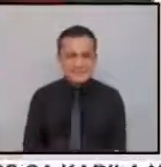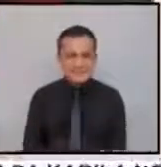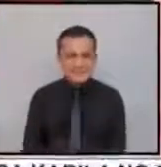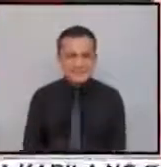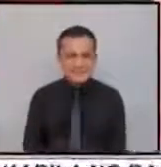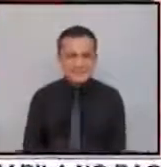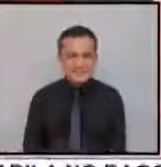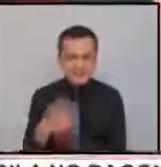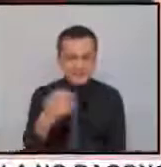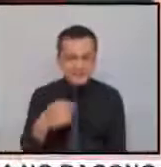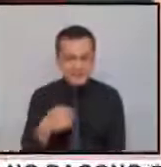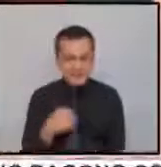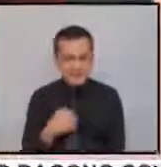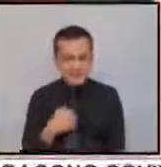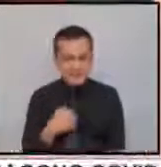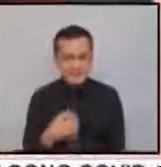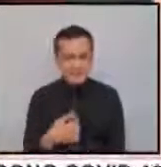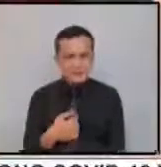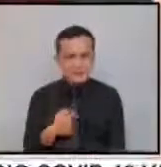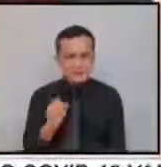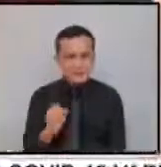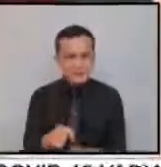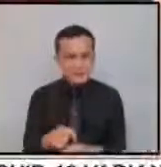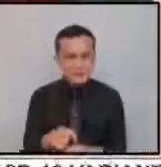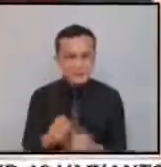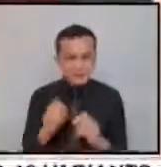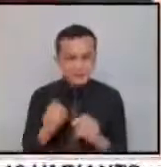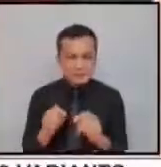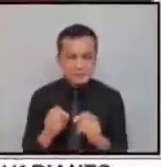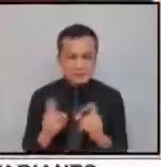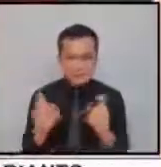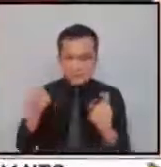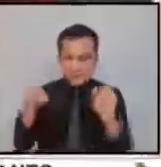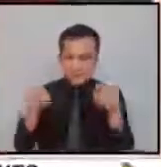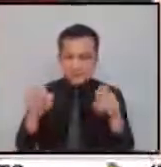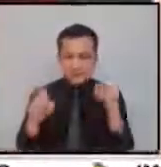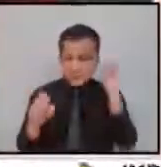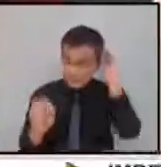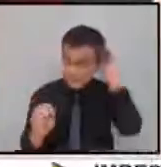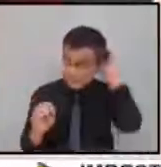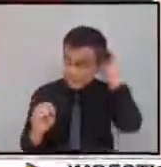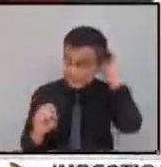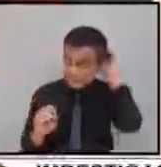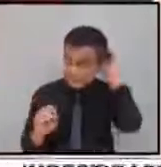ano? Pwede nang lagyan ng pansabit. Yung ginupit yes, natin kanina, Pi.